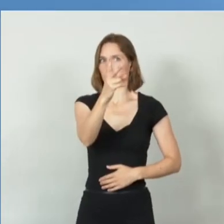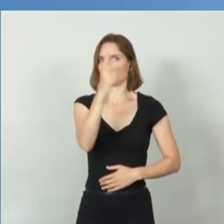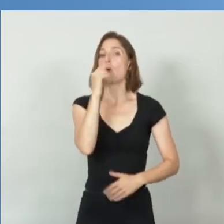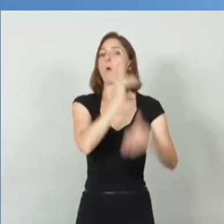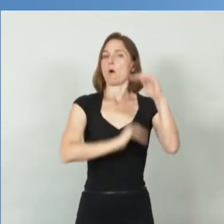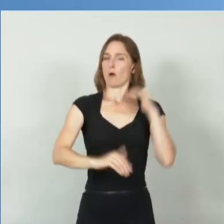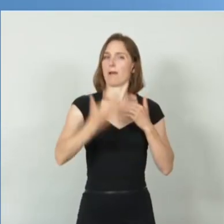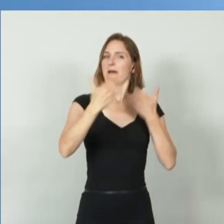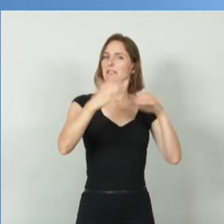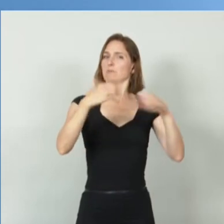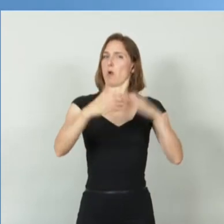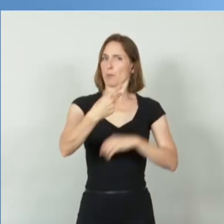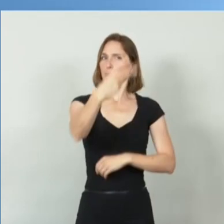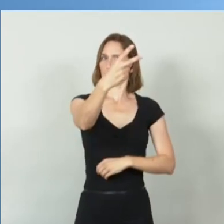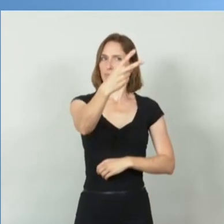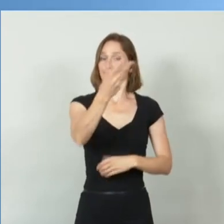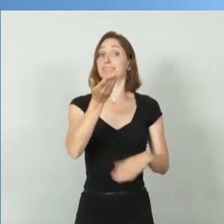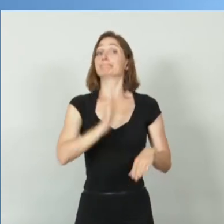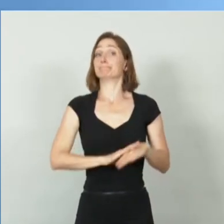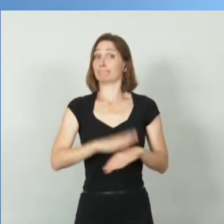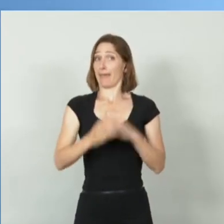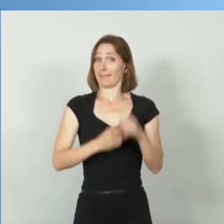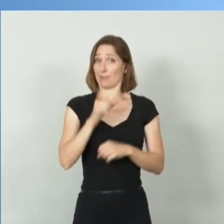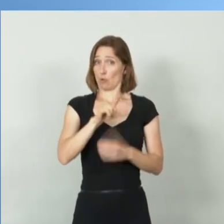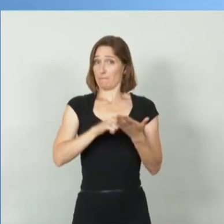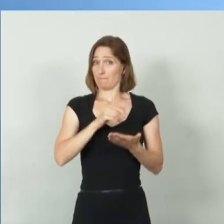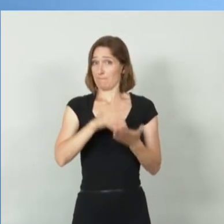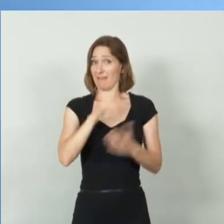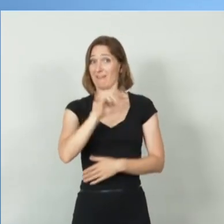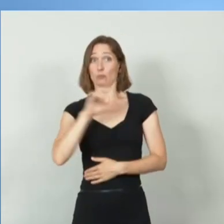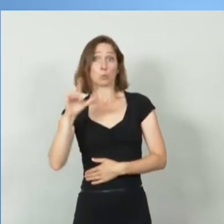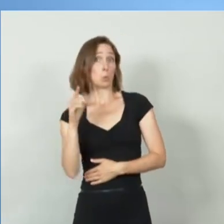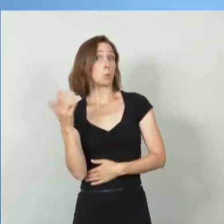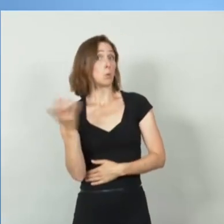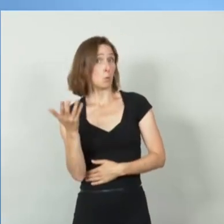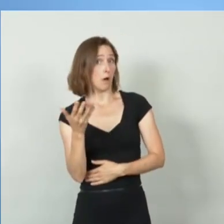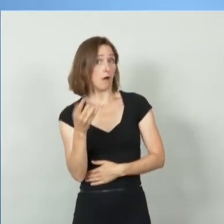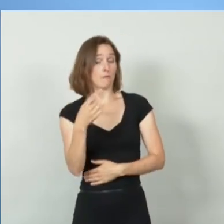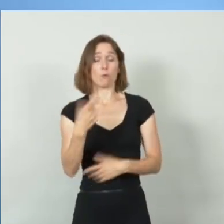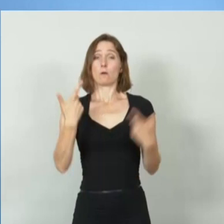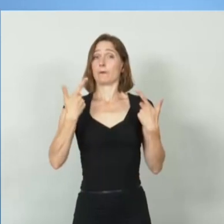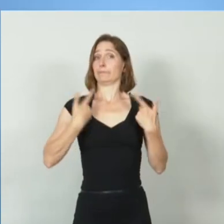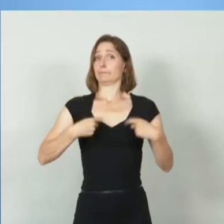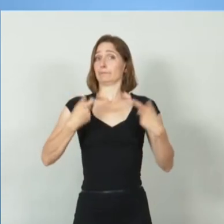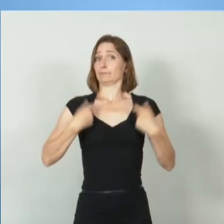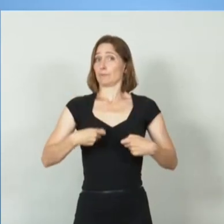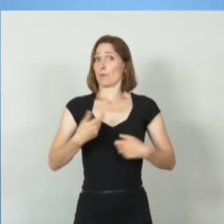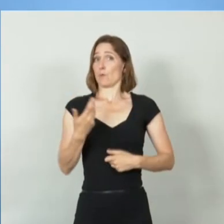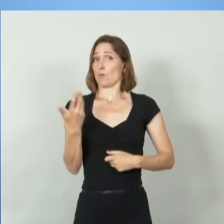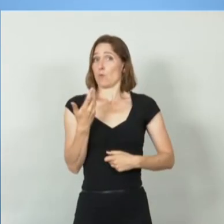qu'en est-il en 2022 en fait vous n'avez dépensé que je mets des guillemets